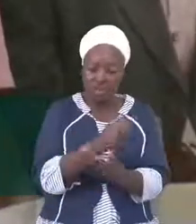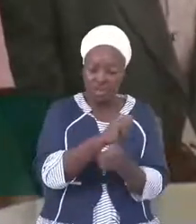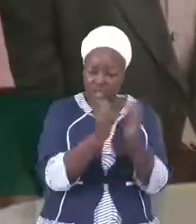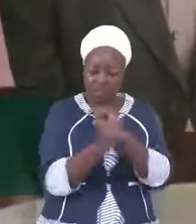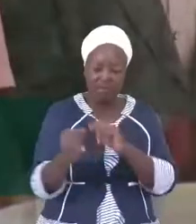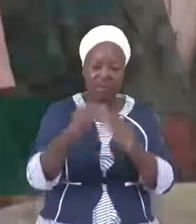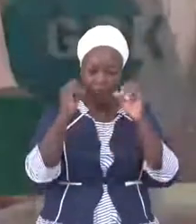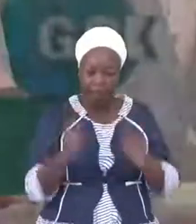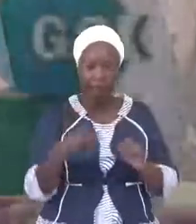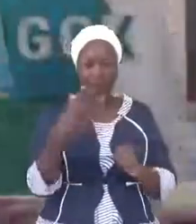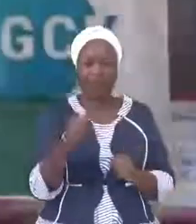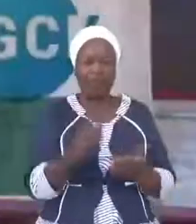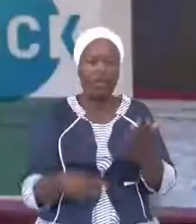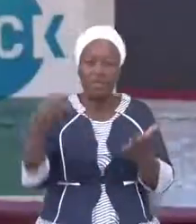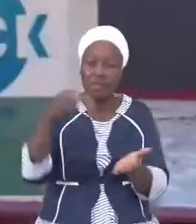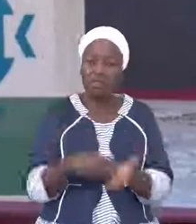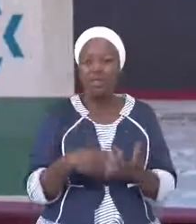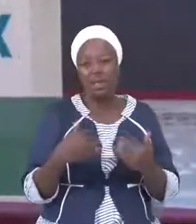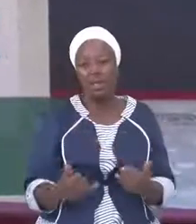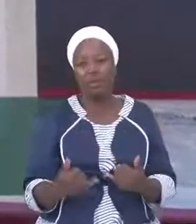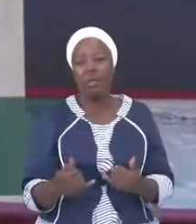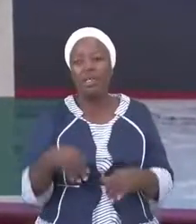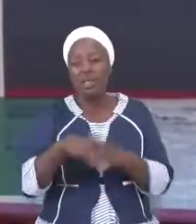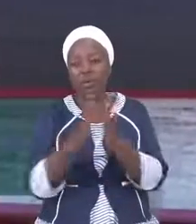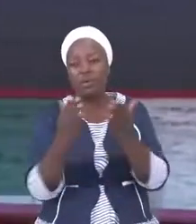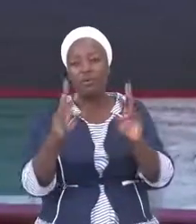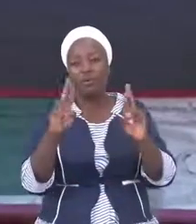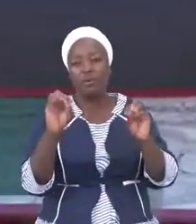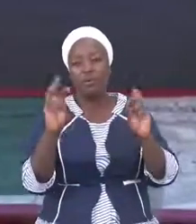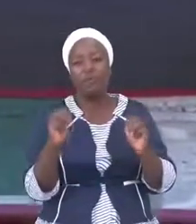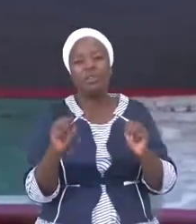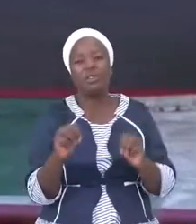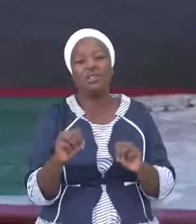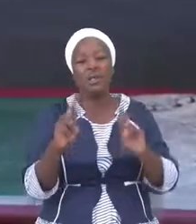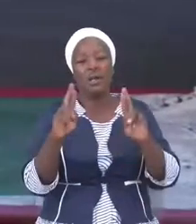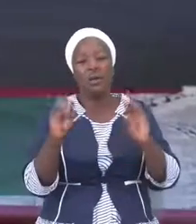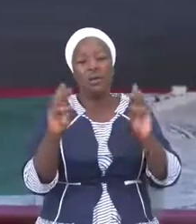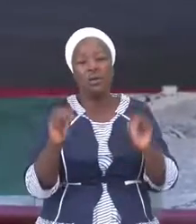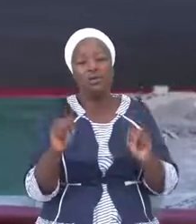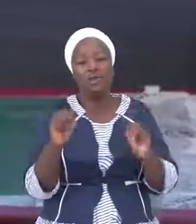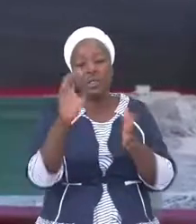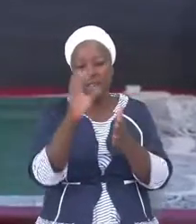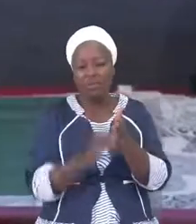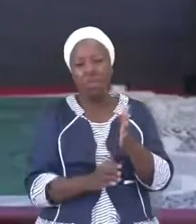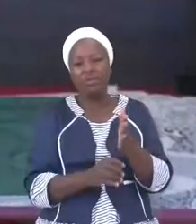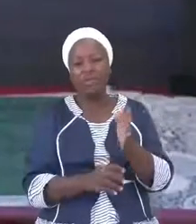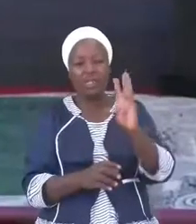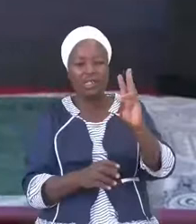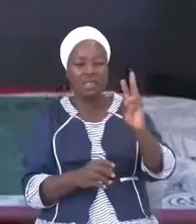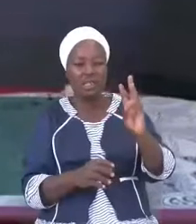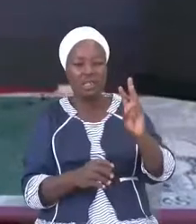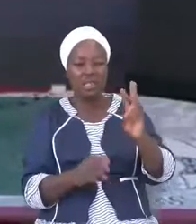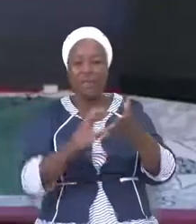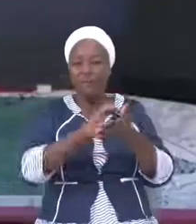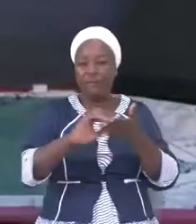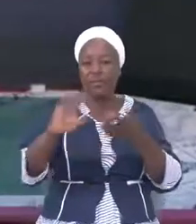lui la puissance transformatrice de sa résurrection. Romains chapitre 6,